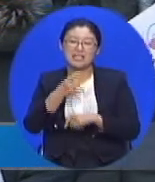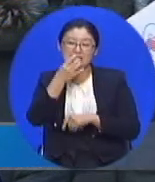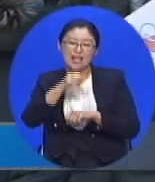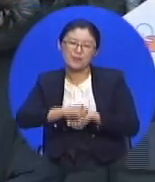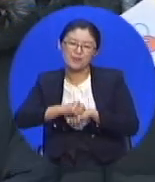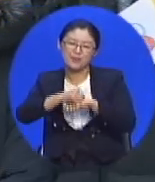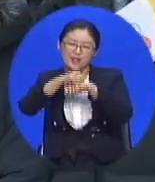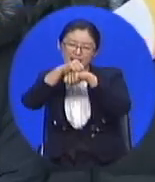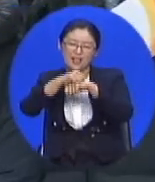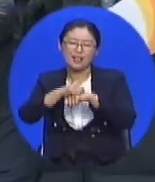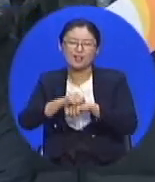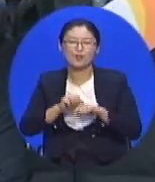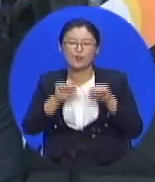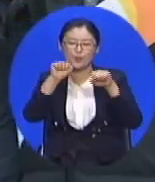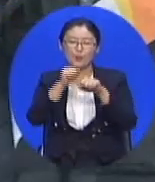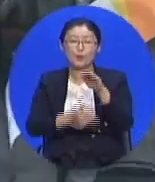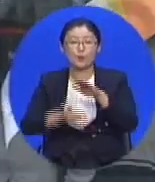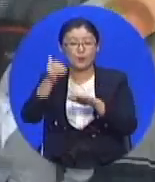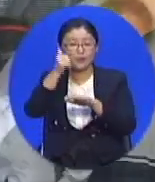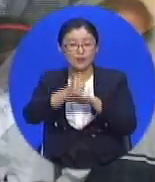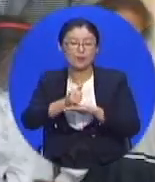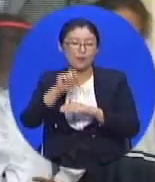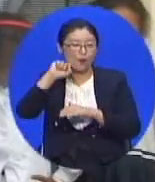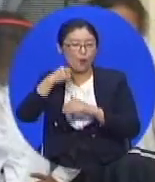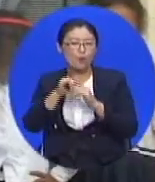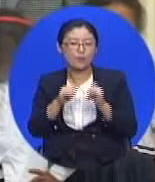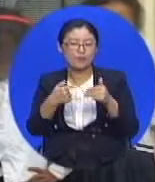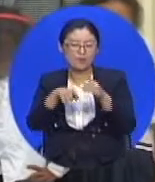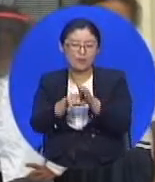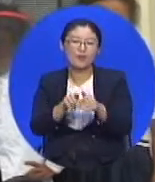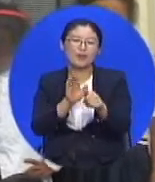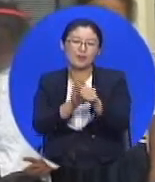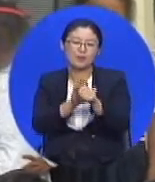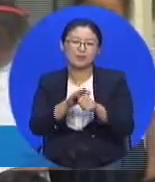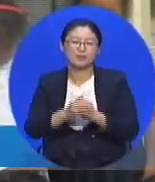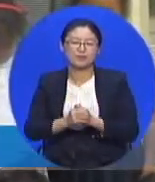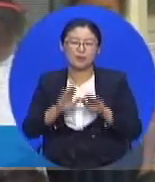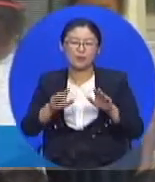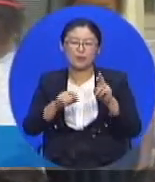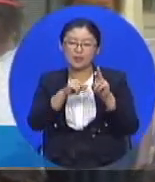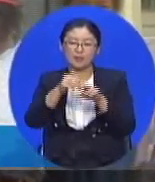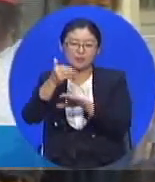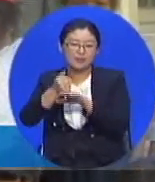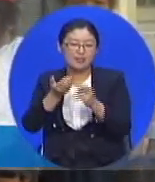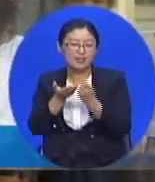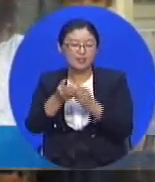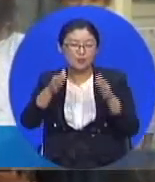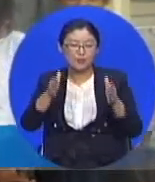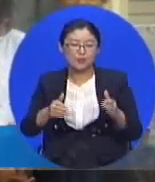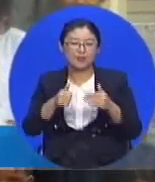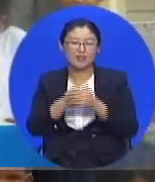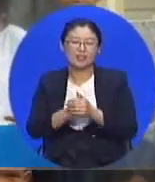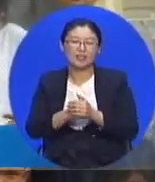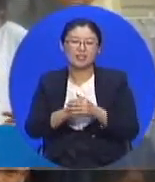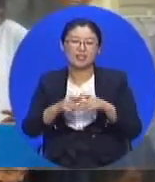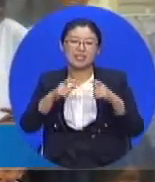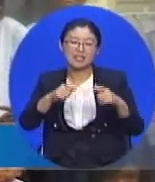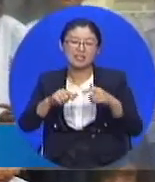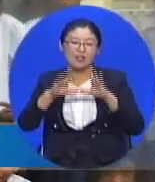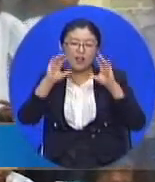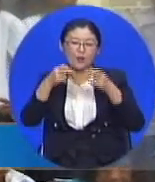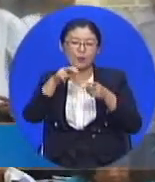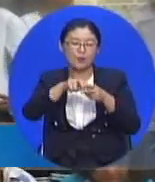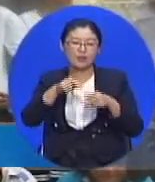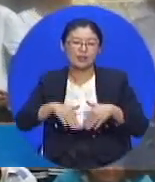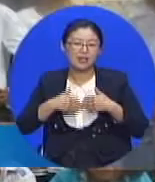만섬쌓기 운동을 성공적으로 마쳐 어려운 이웃을 돕는 데 기여했습니다. 올 연말 제주 도내 73개 지역 아동센터에